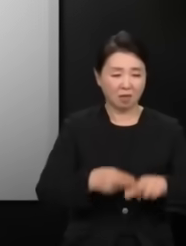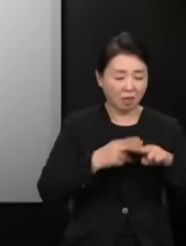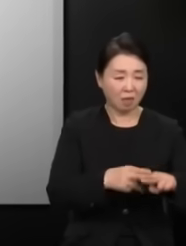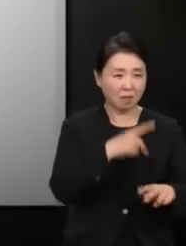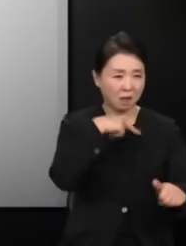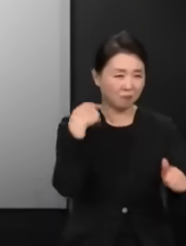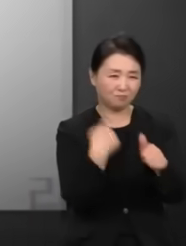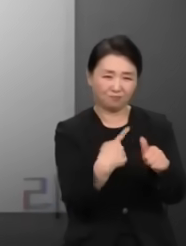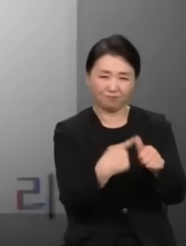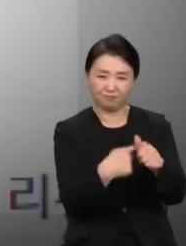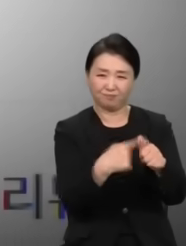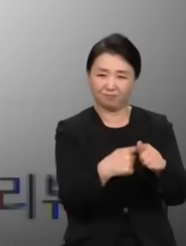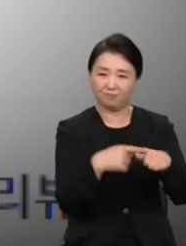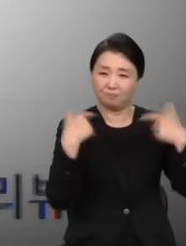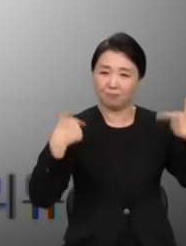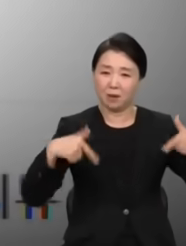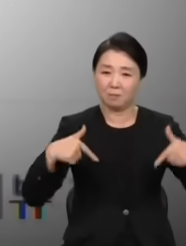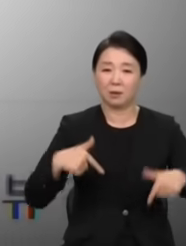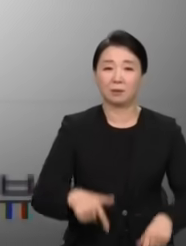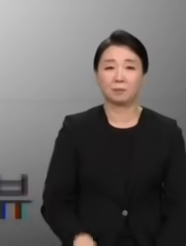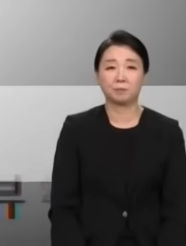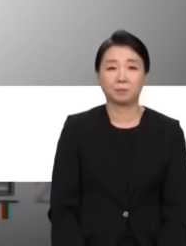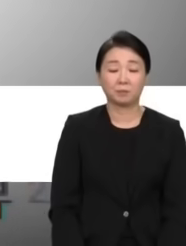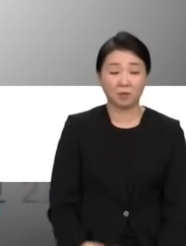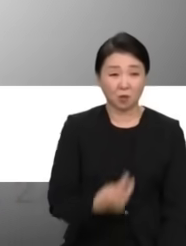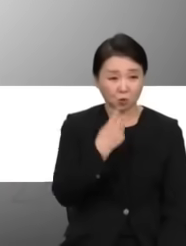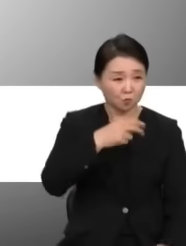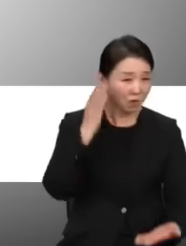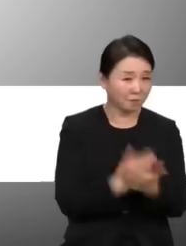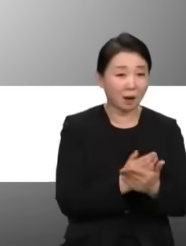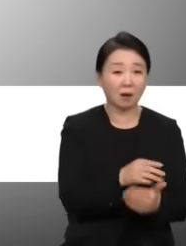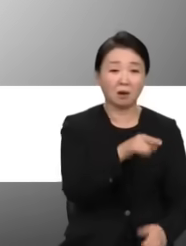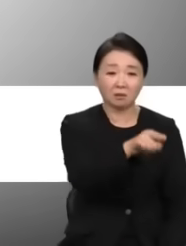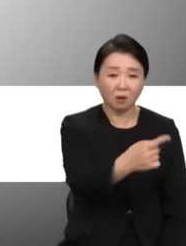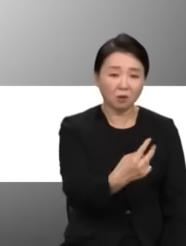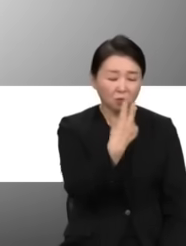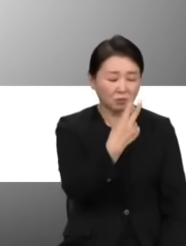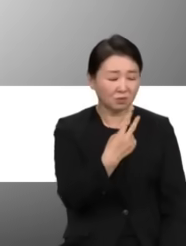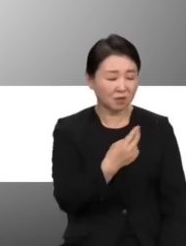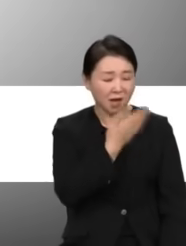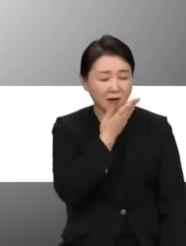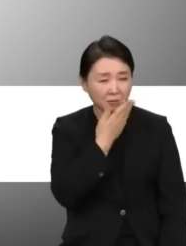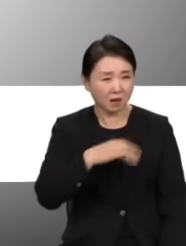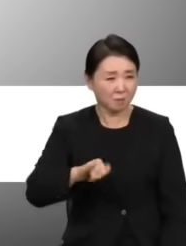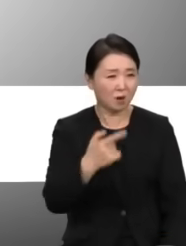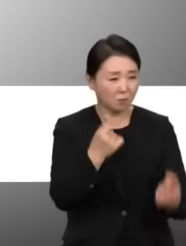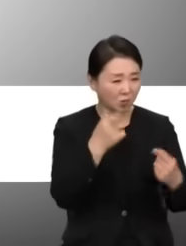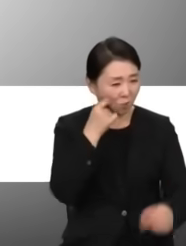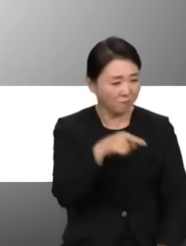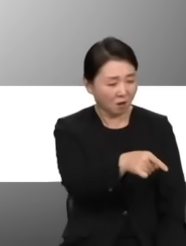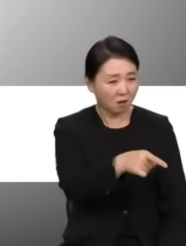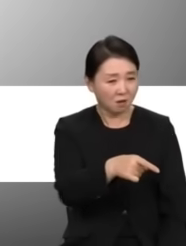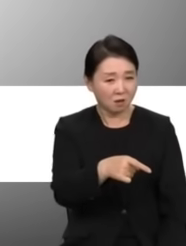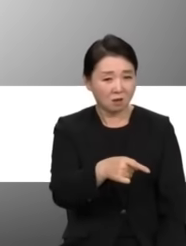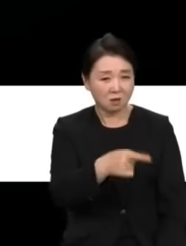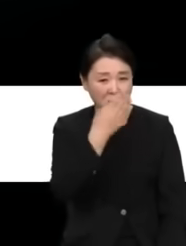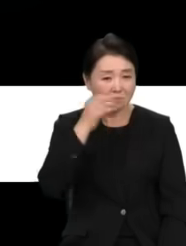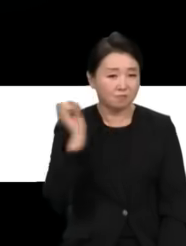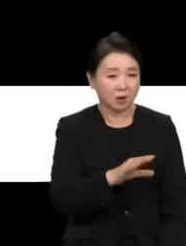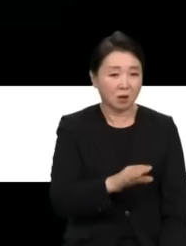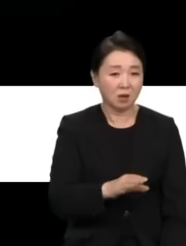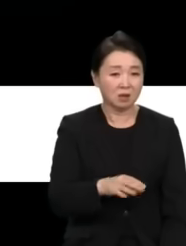폭언도 일상적이었다고 합니다. 숨도 쉬지 마라. 너가 숨 쉬는 게 아깝다. 벌레보다 못하다.